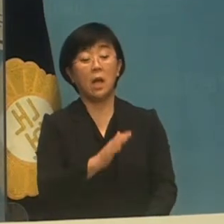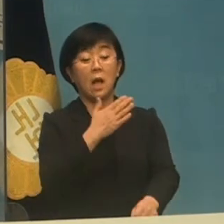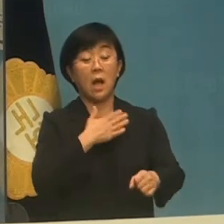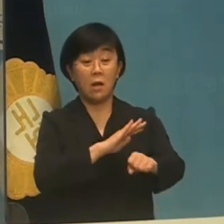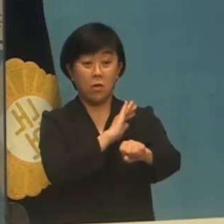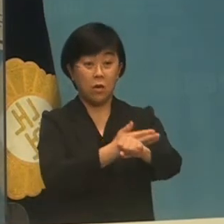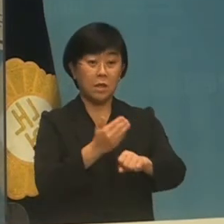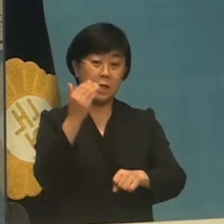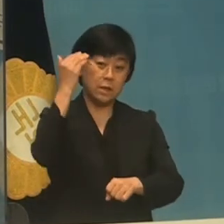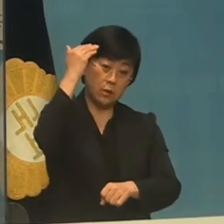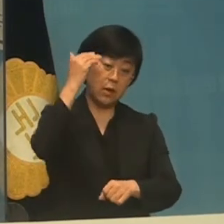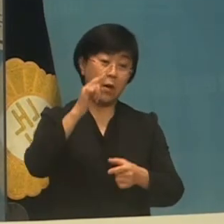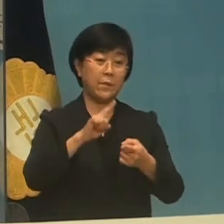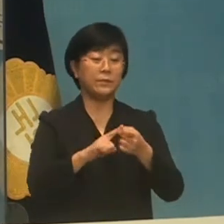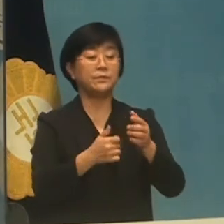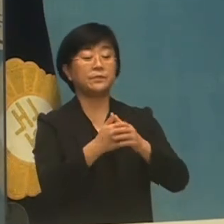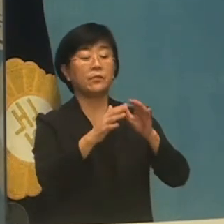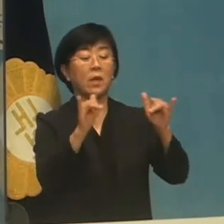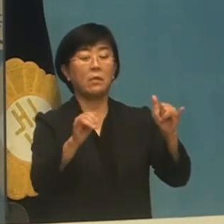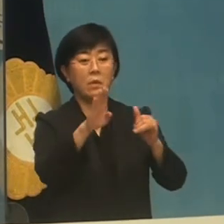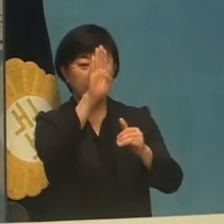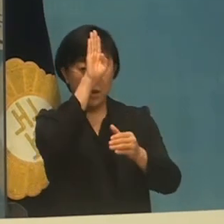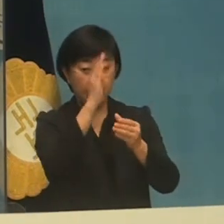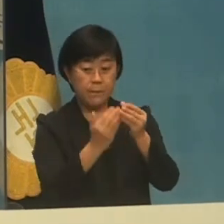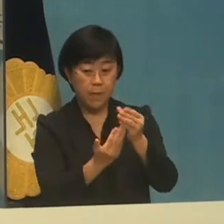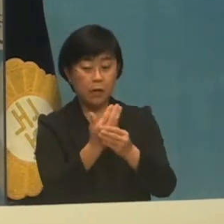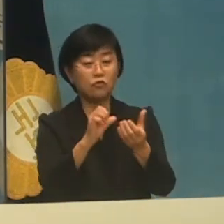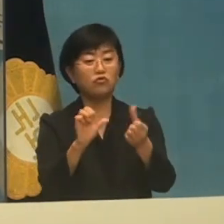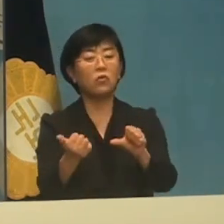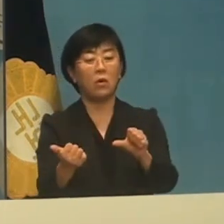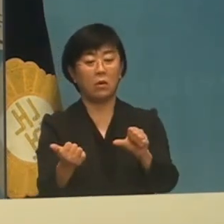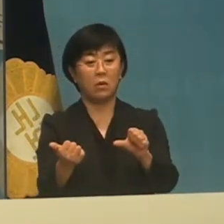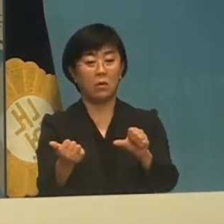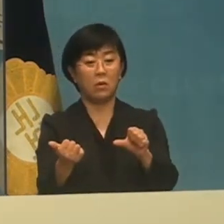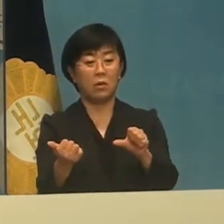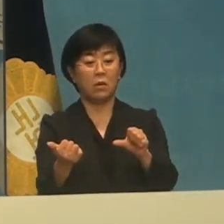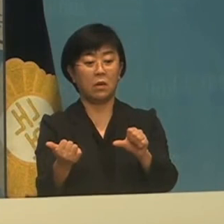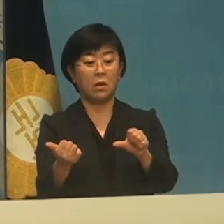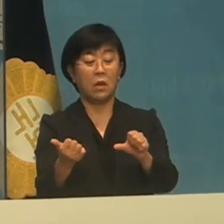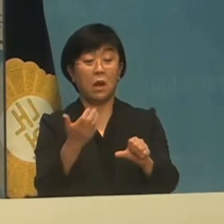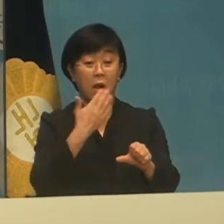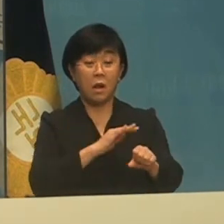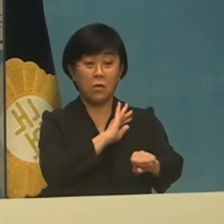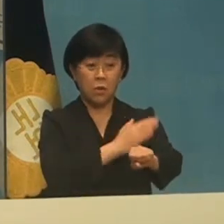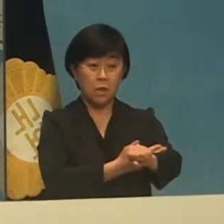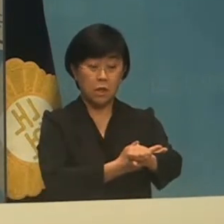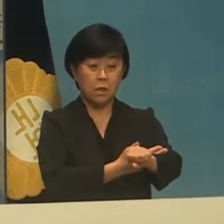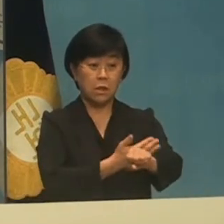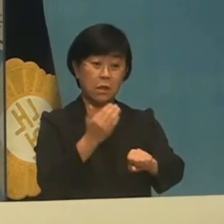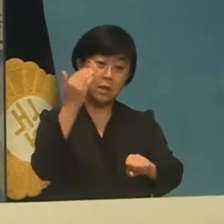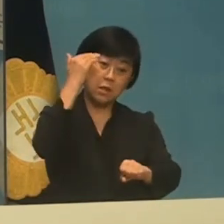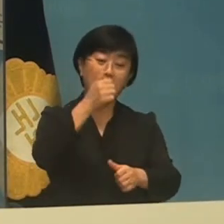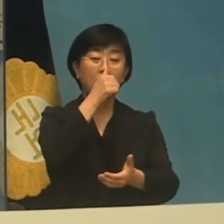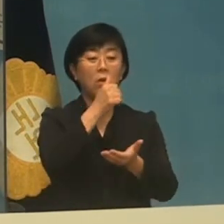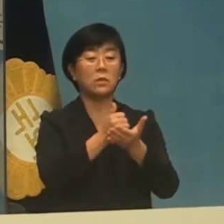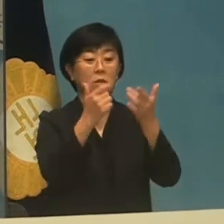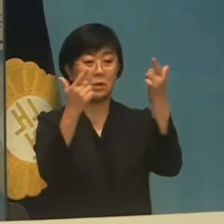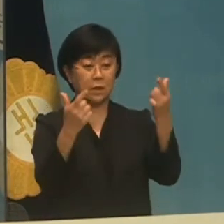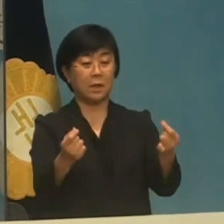권리를 훼손하면 사람이 병들고 죽게 됩니다. 그래서 알 권리 훼손은